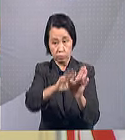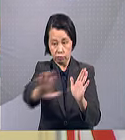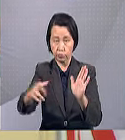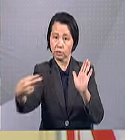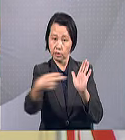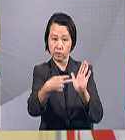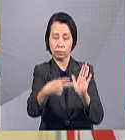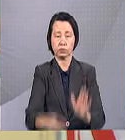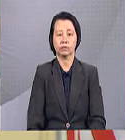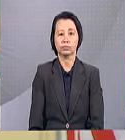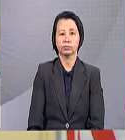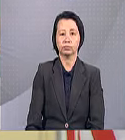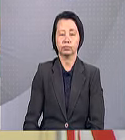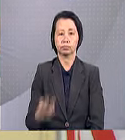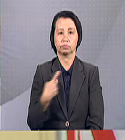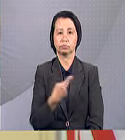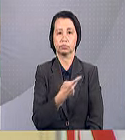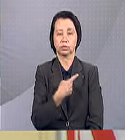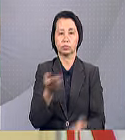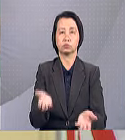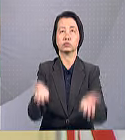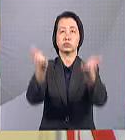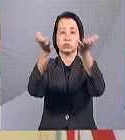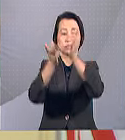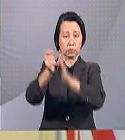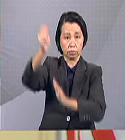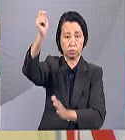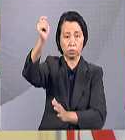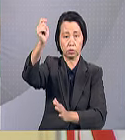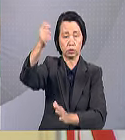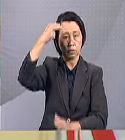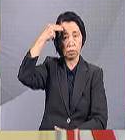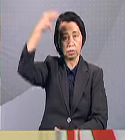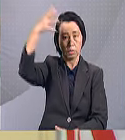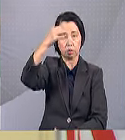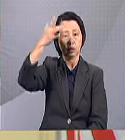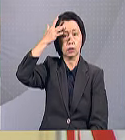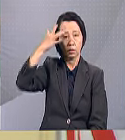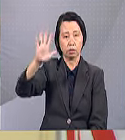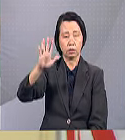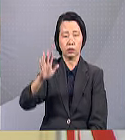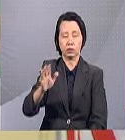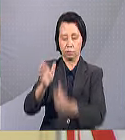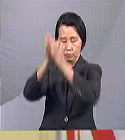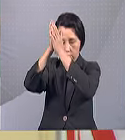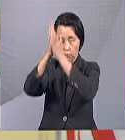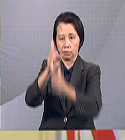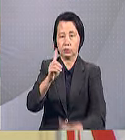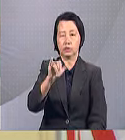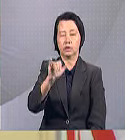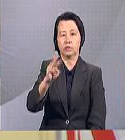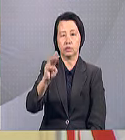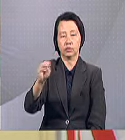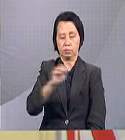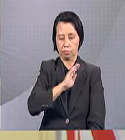semua pihak. Kita menjunjung tinggi hikmah dan kebijaksanaan kebahduli yang maha mulia Seri